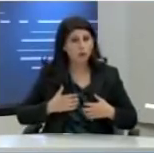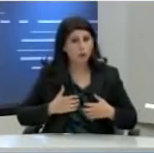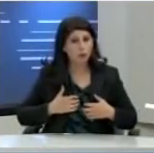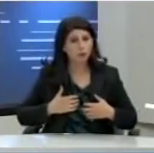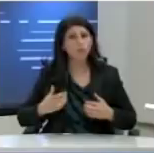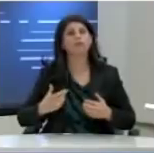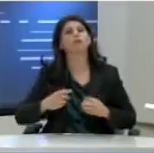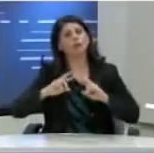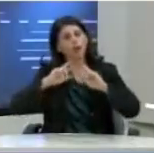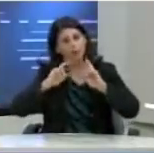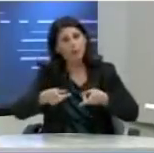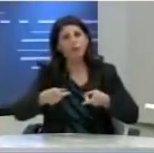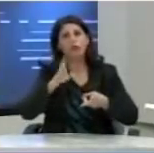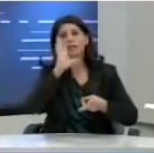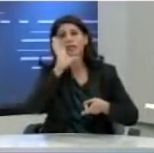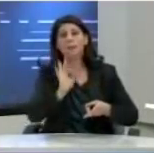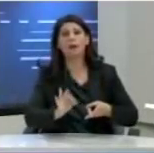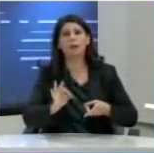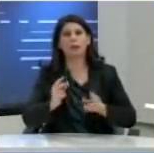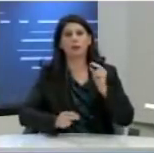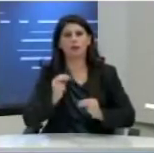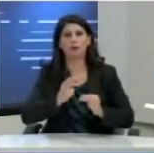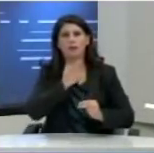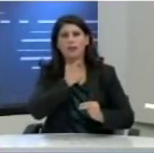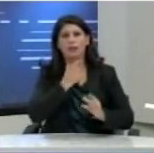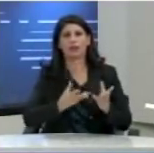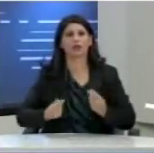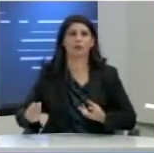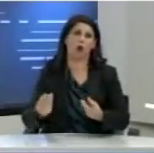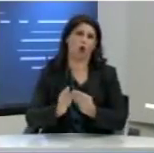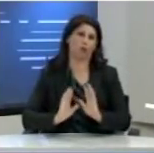για να δίνουμε απαντήσεις στα πραγματικά προβλήματα και στις ανάγκες των πολλών.